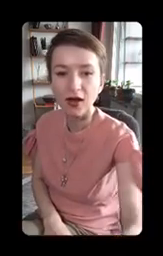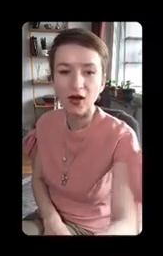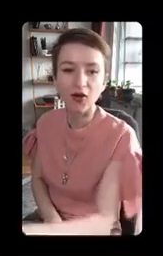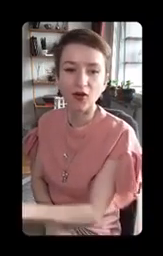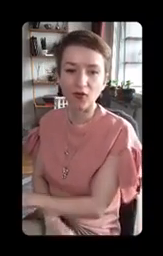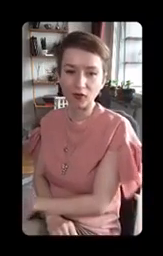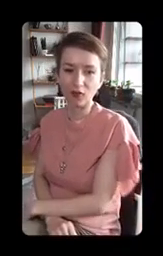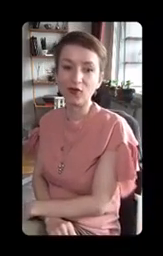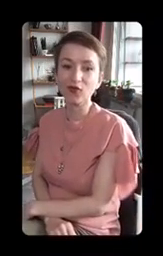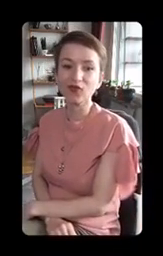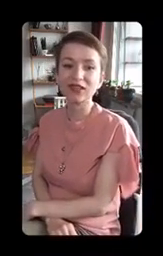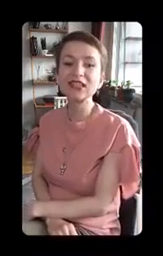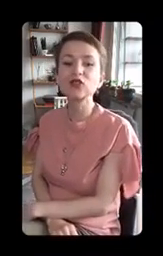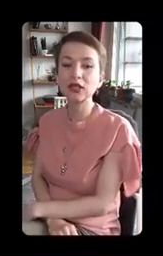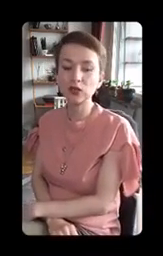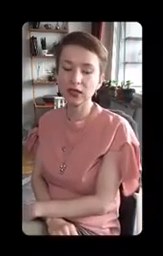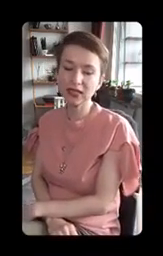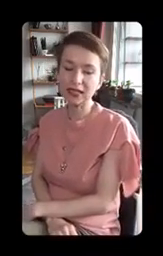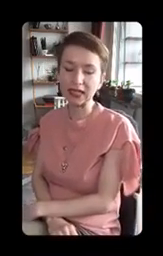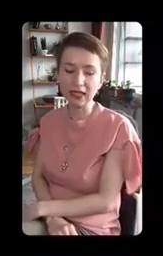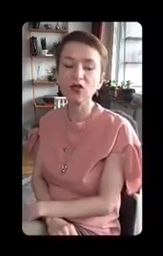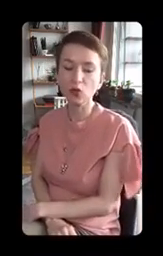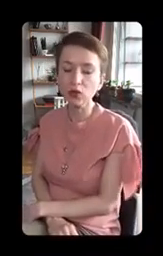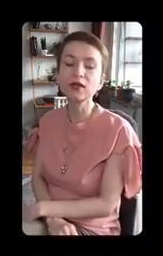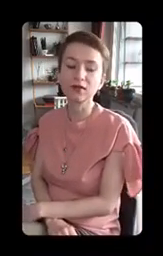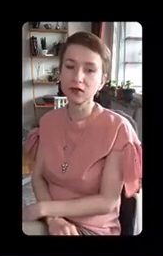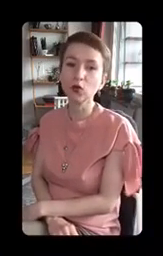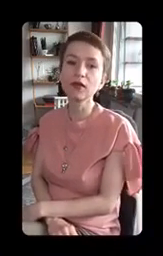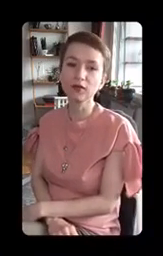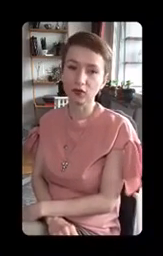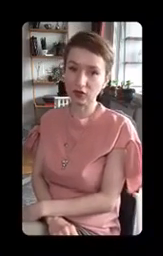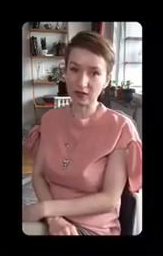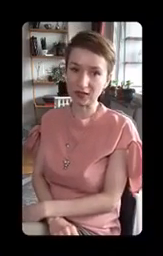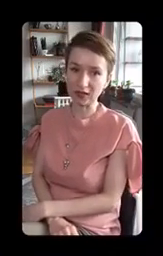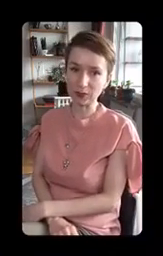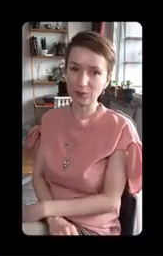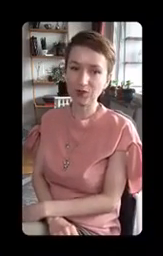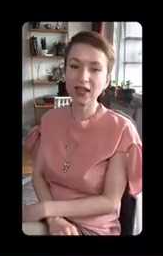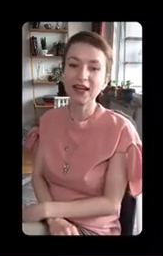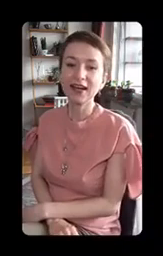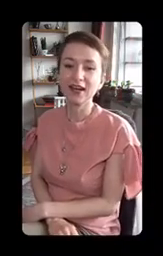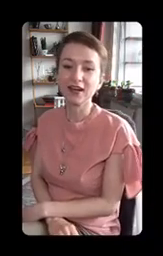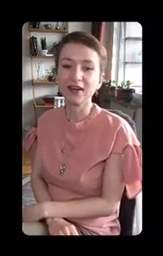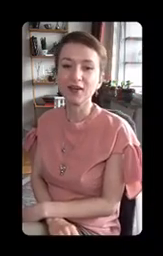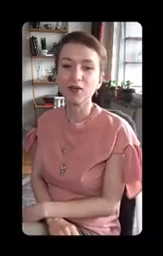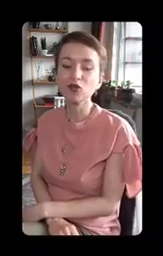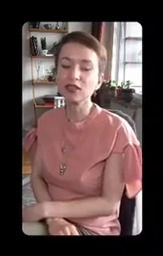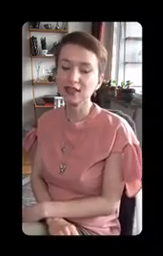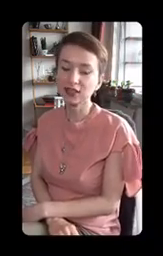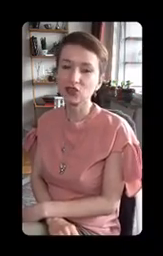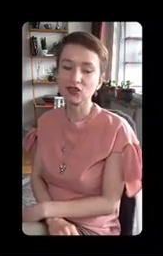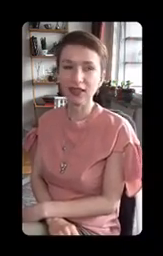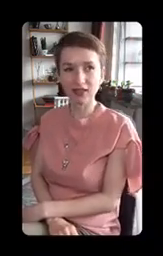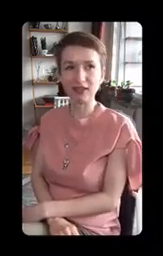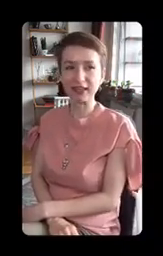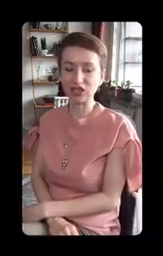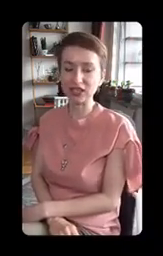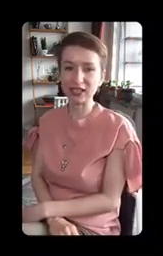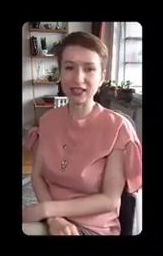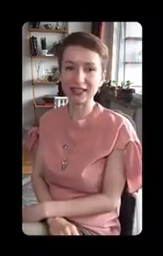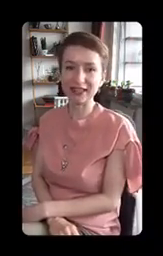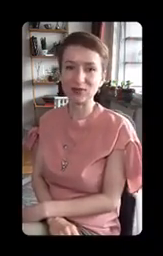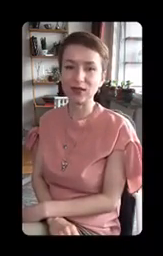иллюстрации, вот эти вот иллюстрации, они культовые в Швеции. Можно сказать, что с